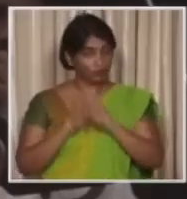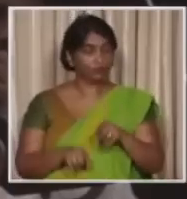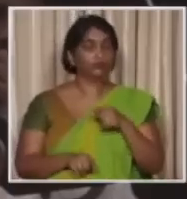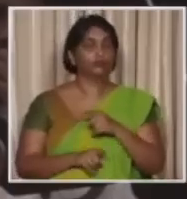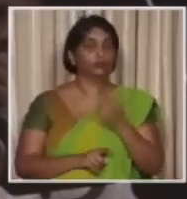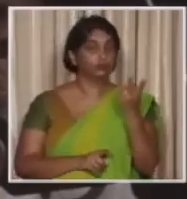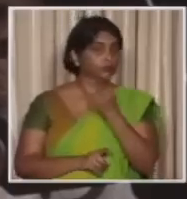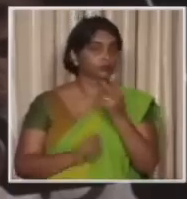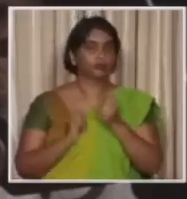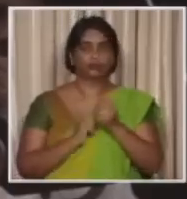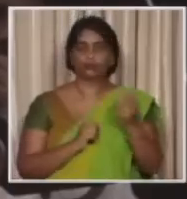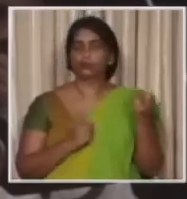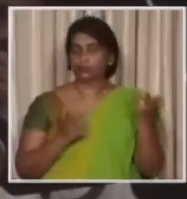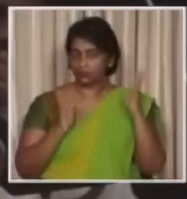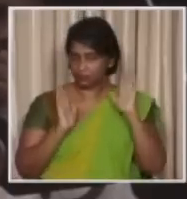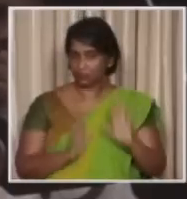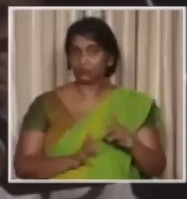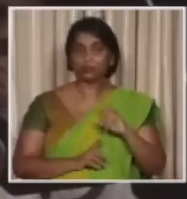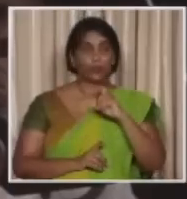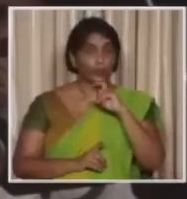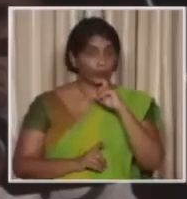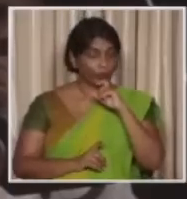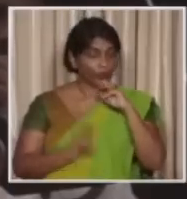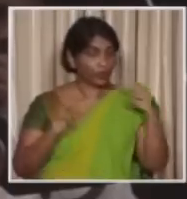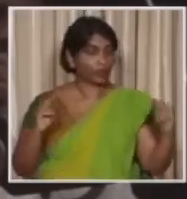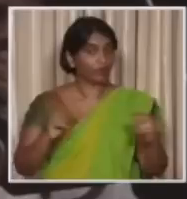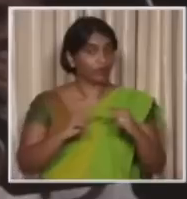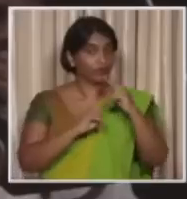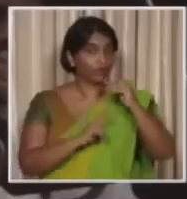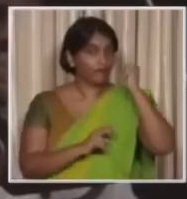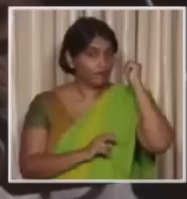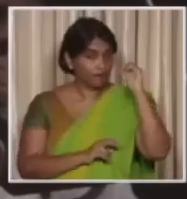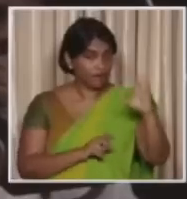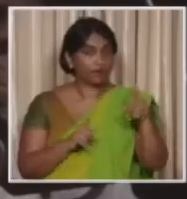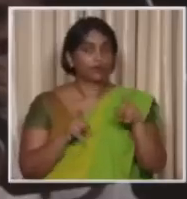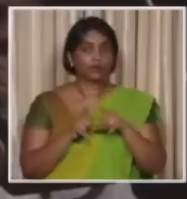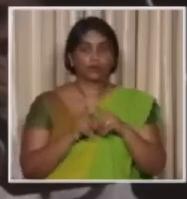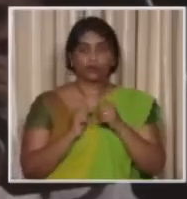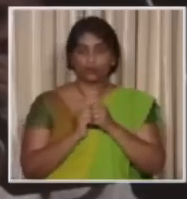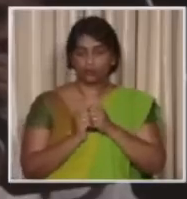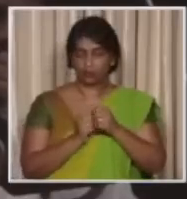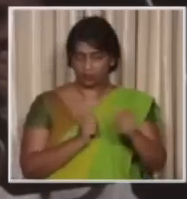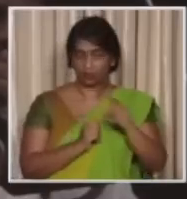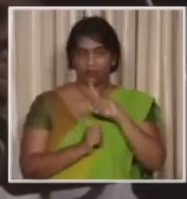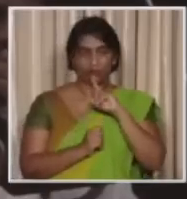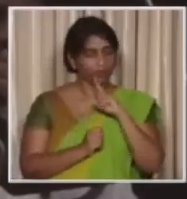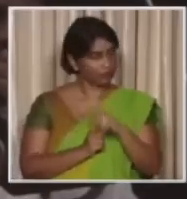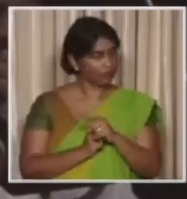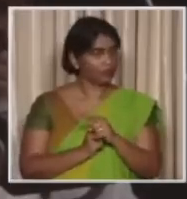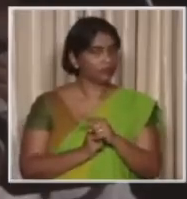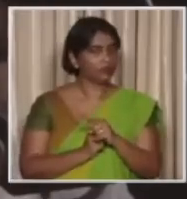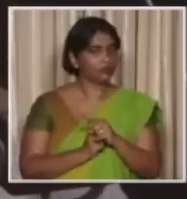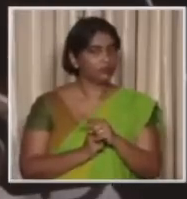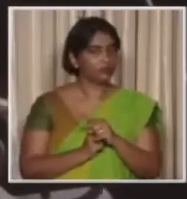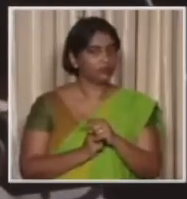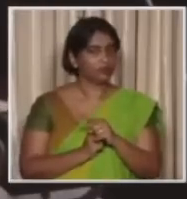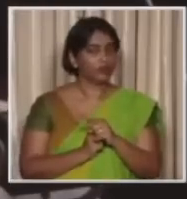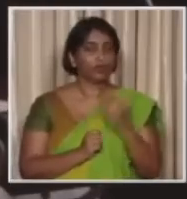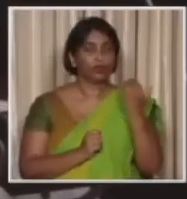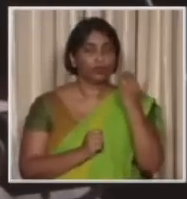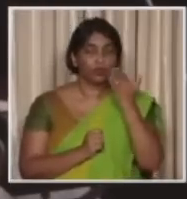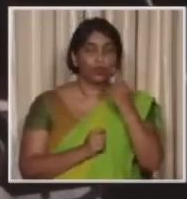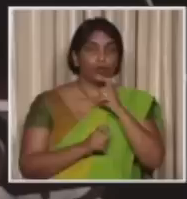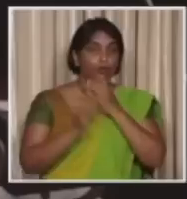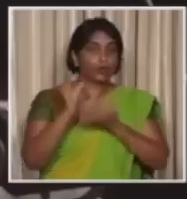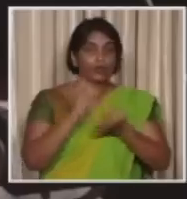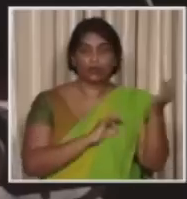ඒ දෙකම කරන්න බෑ. හැබැයි ශ්‍රේෂ්ඨාධිකරණයට අපහාස කිරීම කන්ටෙම්ප්ට් ඔෆ් කෝට් කියන්නේ සිවිල් නඩුවකුත්